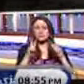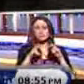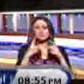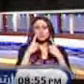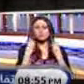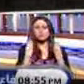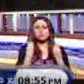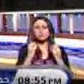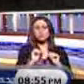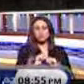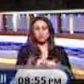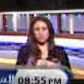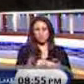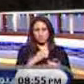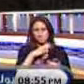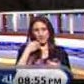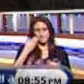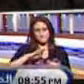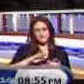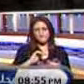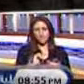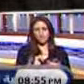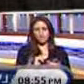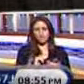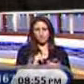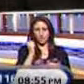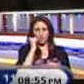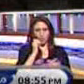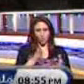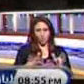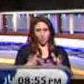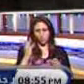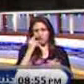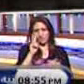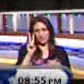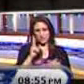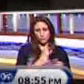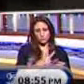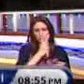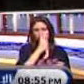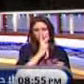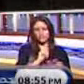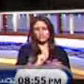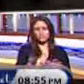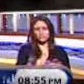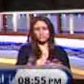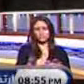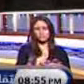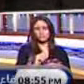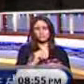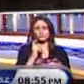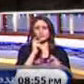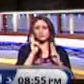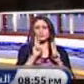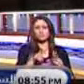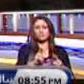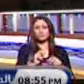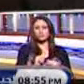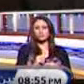ملابسات هذه المذبحة المروعة. الفصل الأول أو المحطة الأولى انتهت